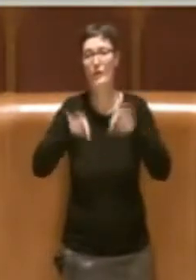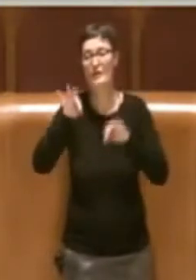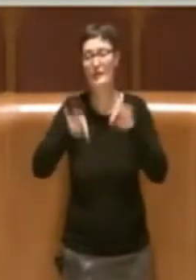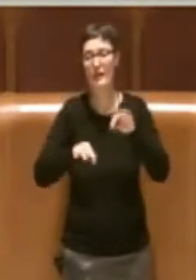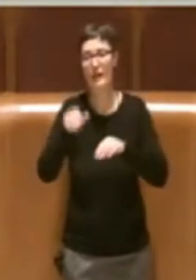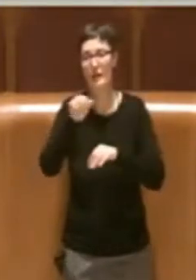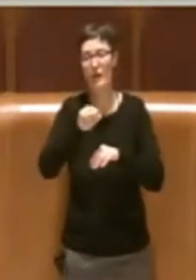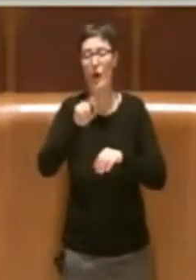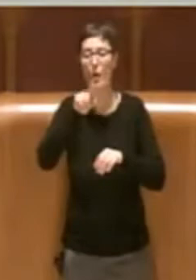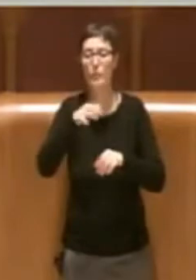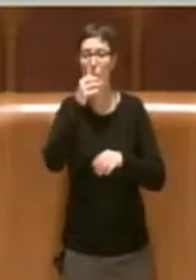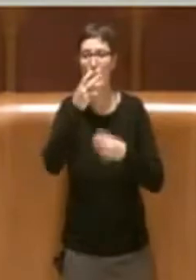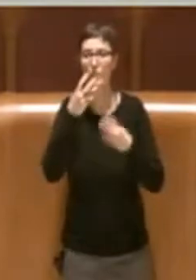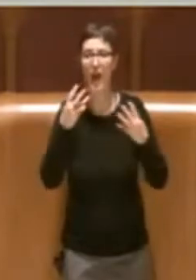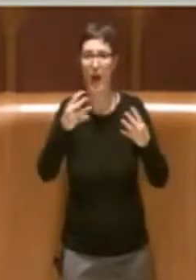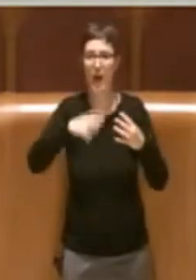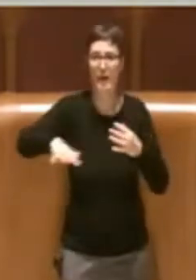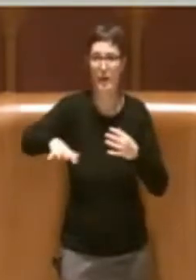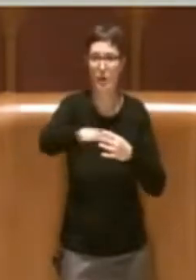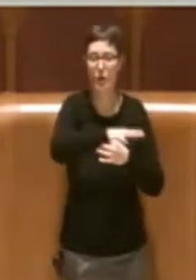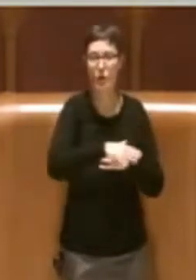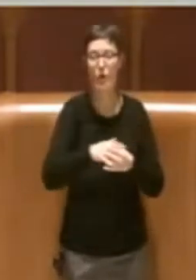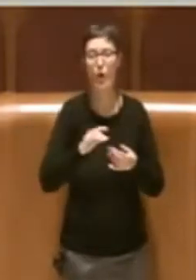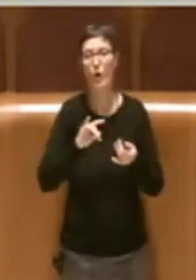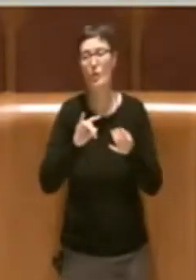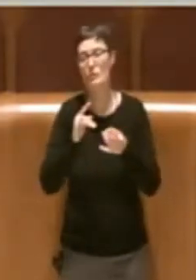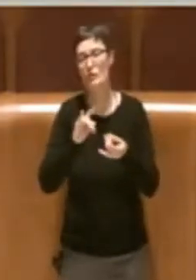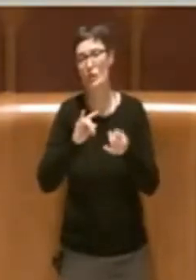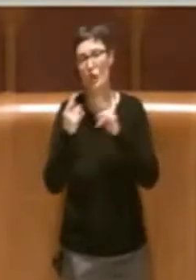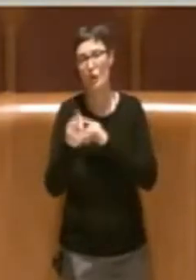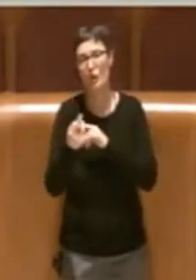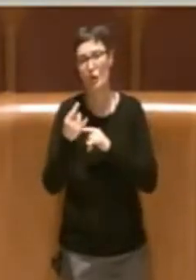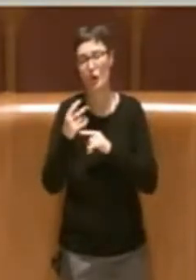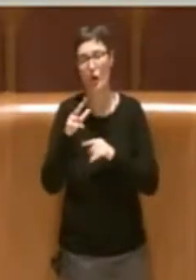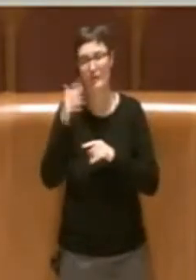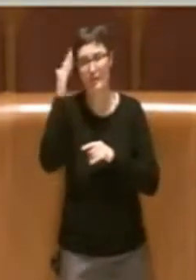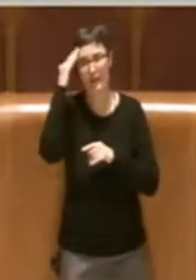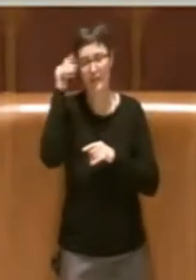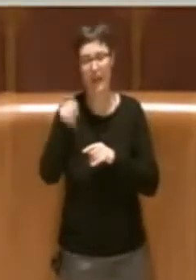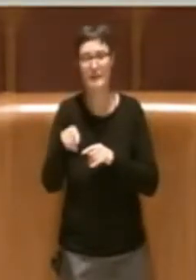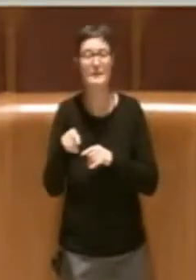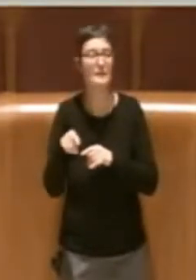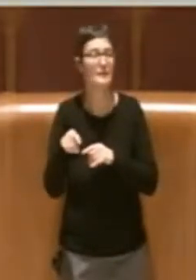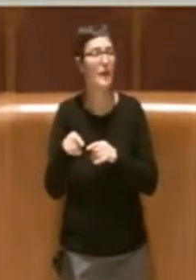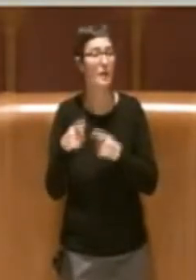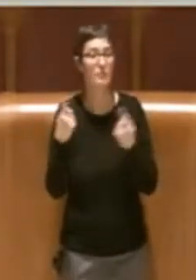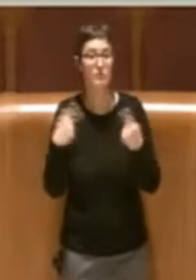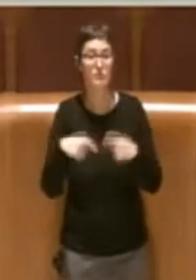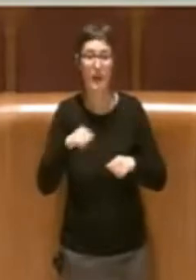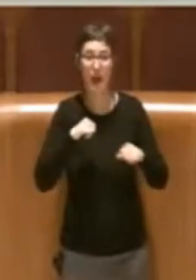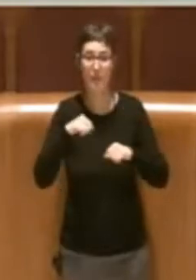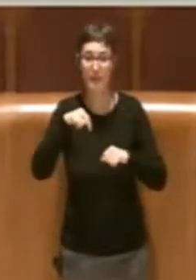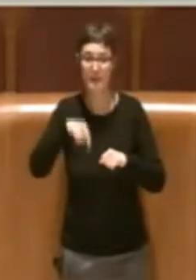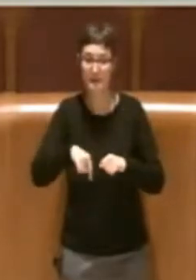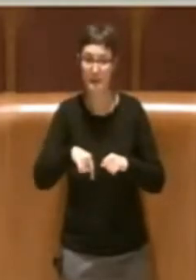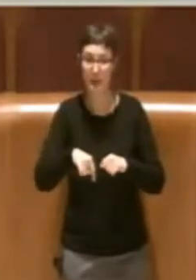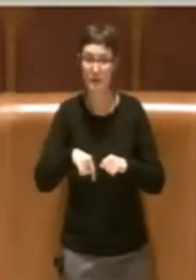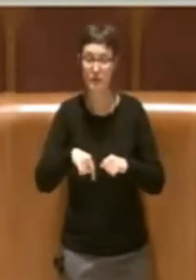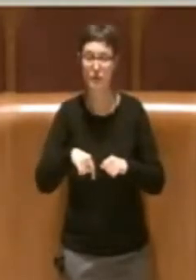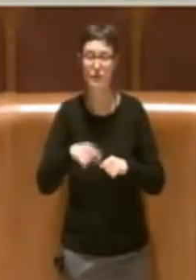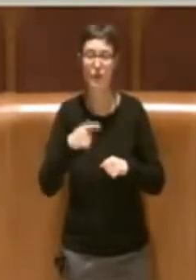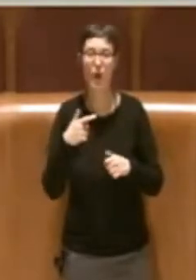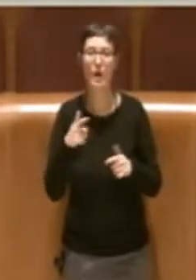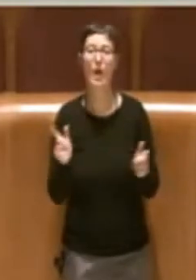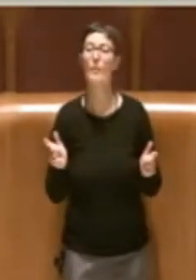del parco Palatucci di Tor Tre Teste, e quindi assolutamente questa amministrazione non è inerte,